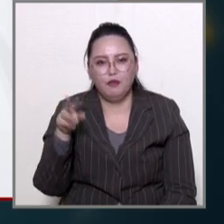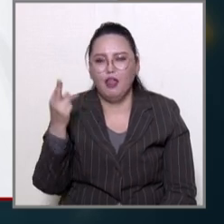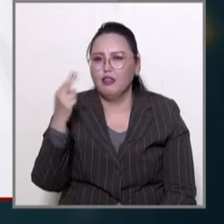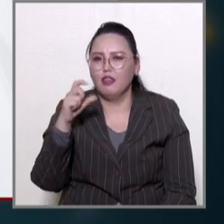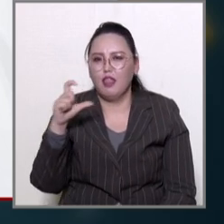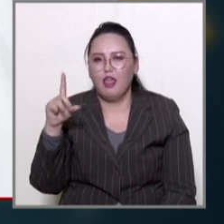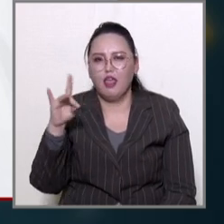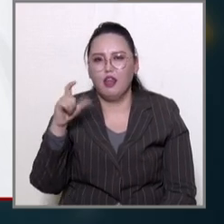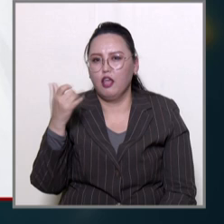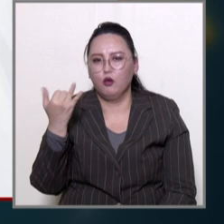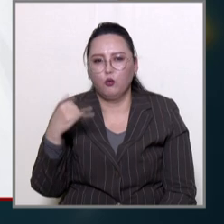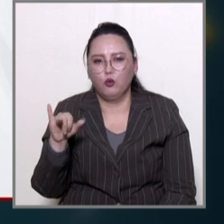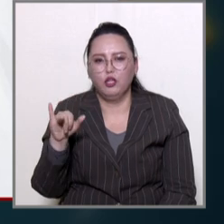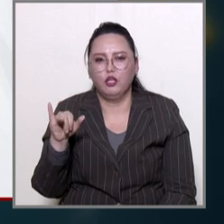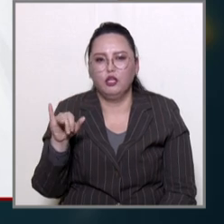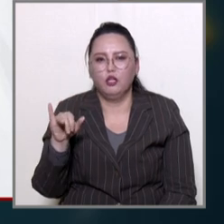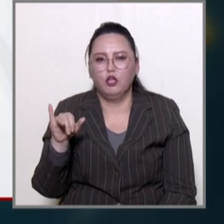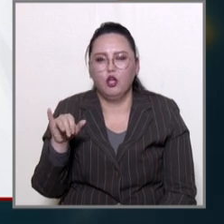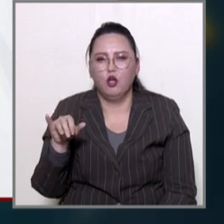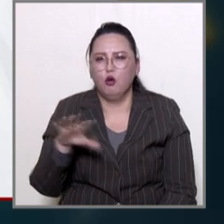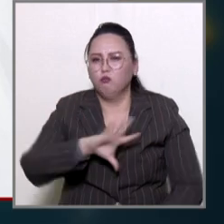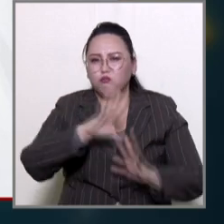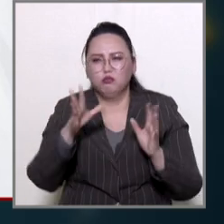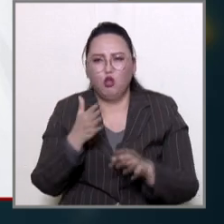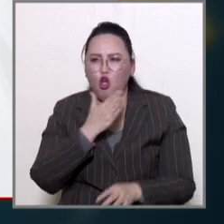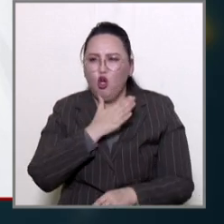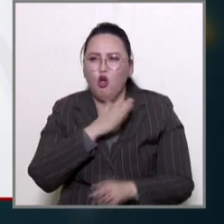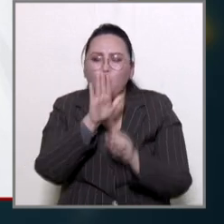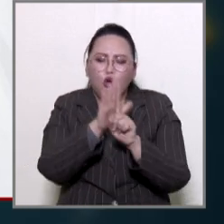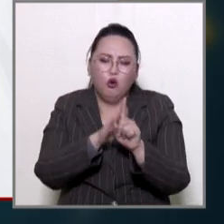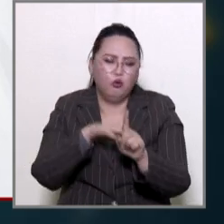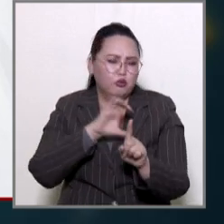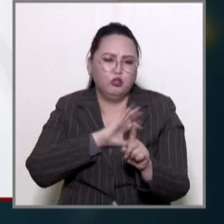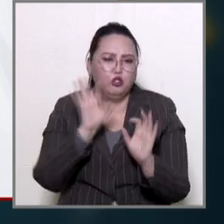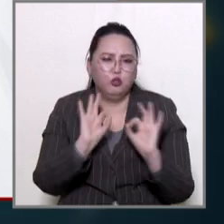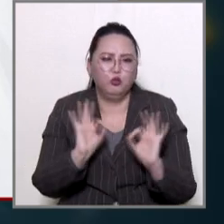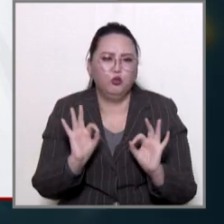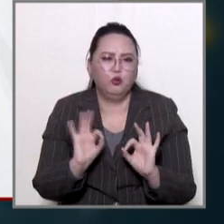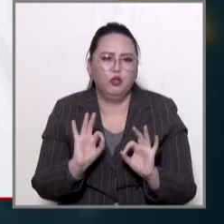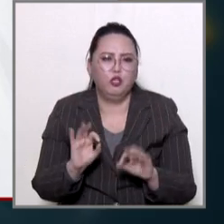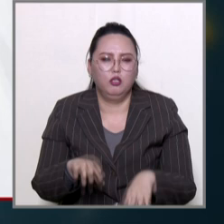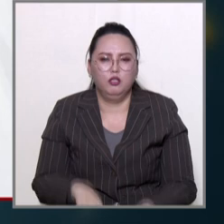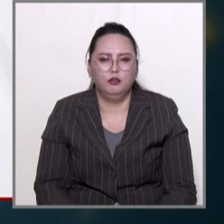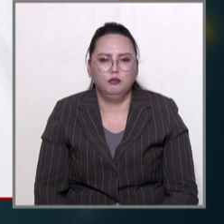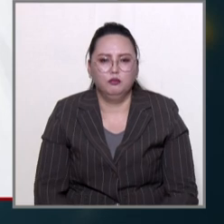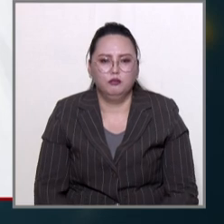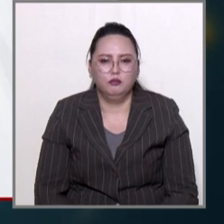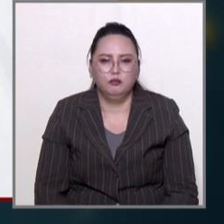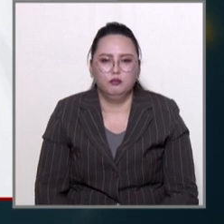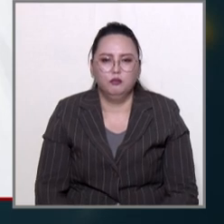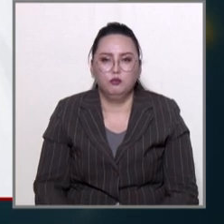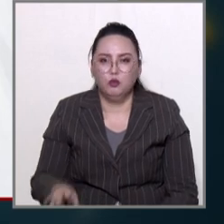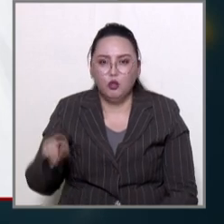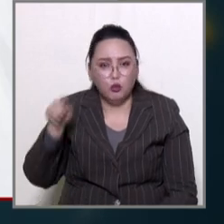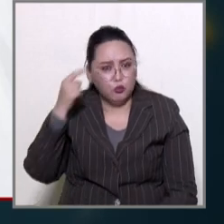зантай, их бусдтай их дээрэнгүй харьцдаг, бусдыг өрөвдөх сэтгэлгүй, их хөнгөн